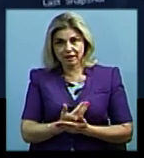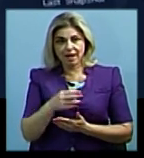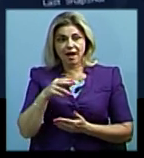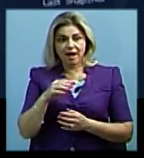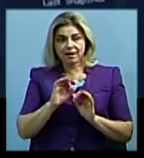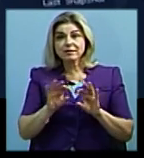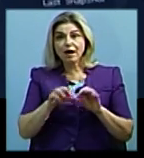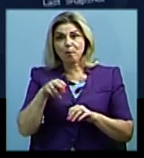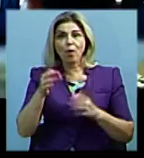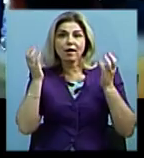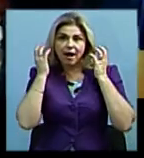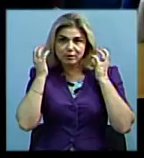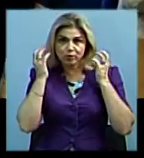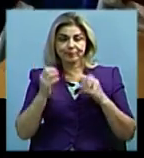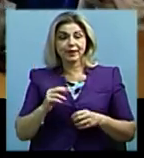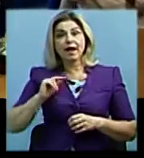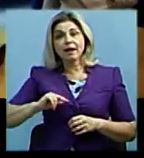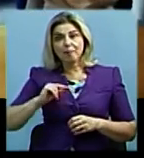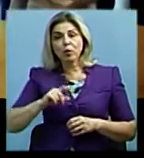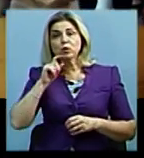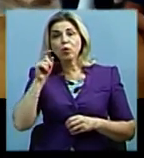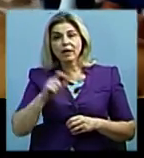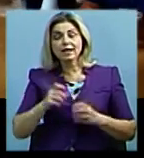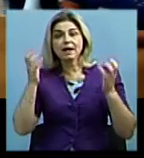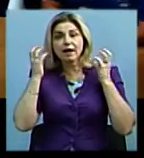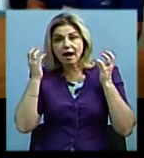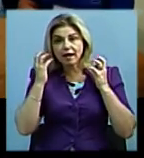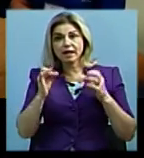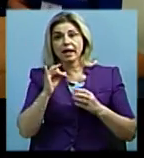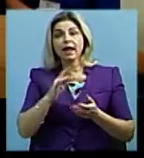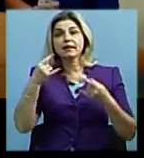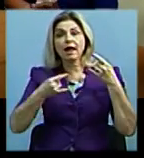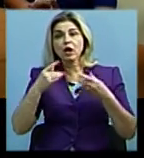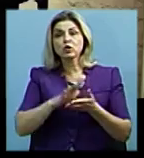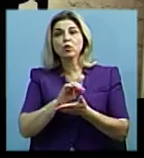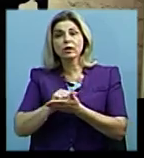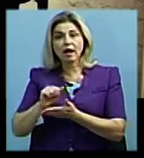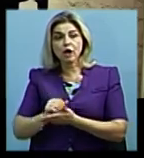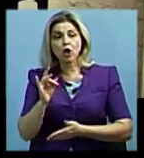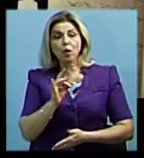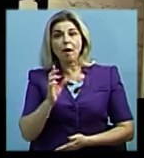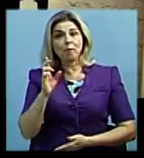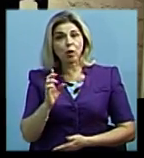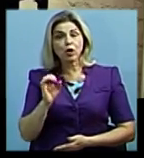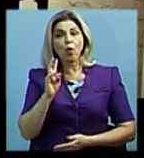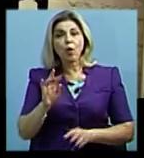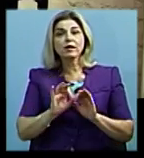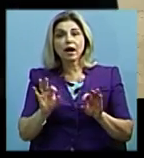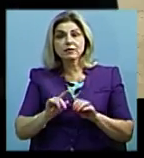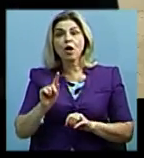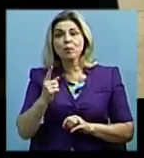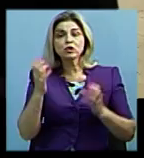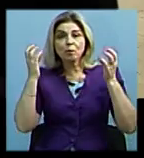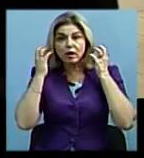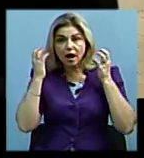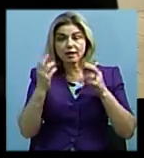Ольштин Ярослава Хруник. Працює в українській редакції Радіо Ольштин і тележурналіст Роман Боднар. Він розповів, чому Радіо Ольштин